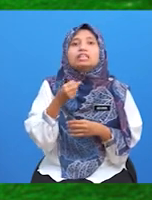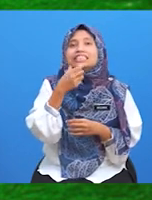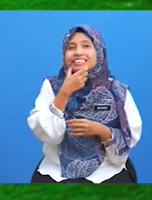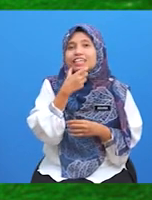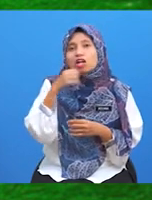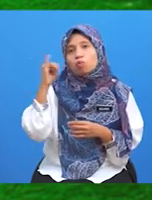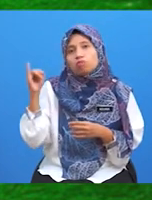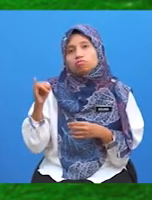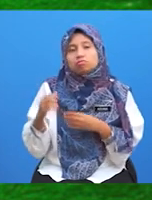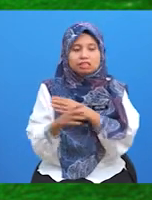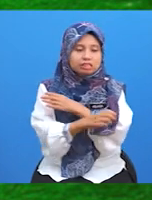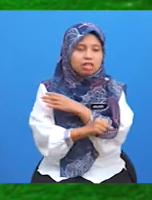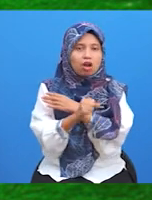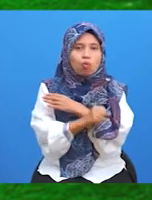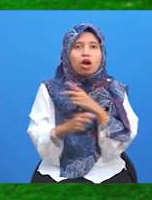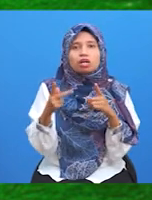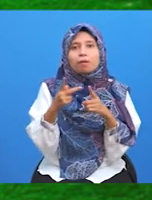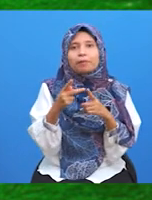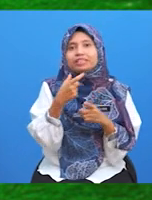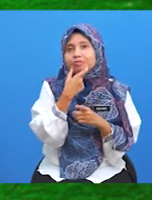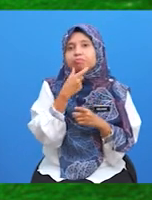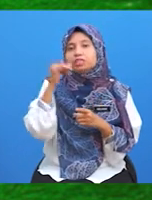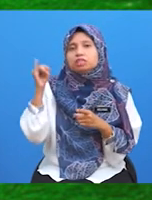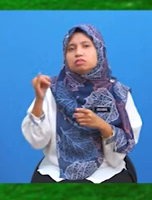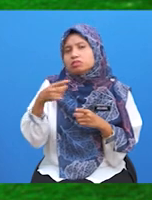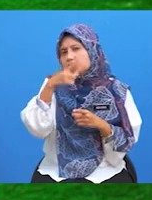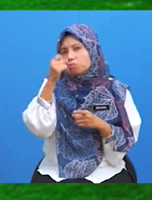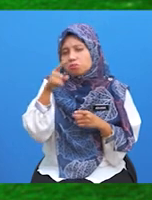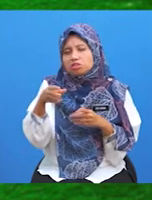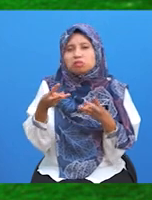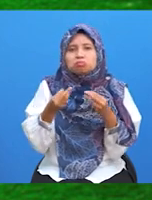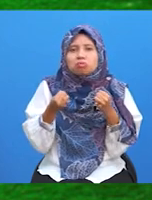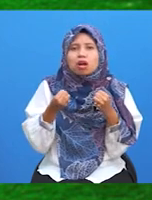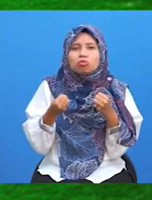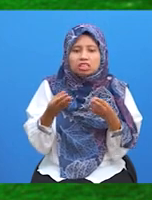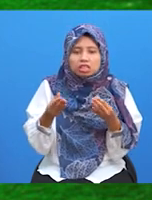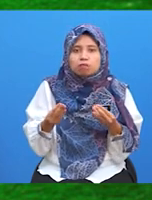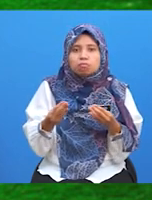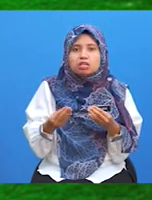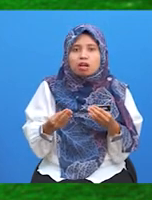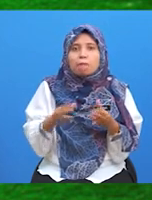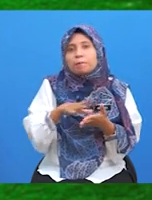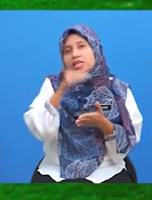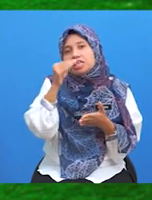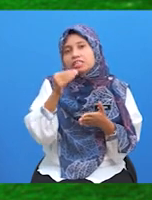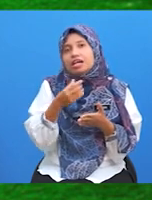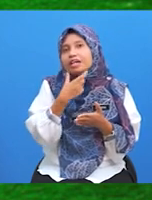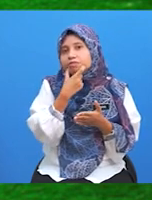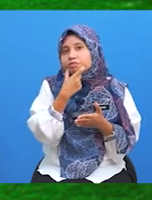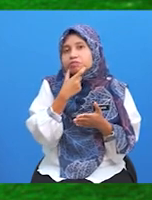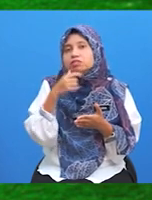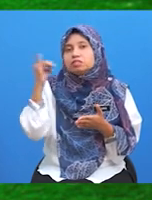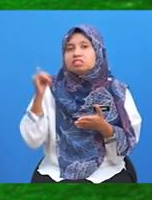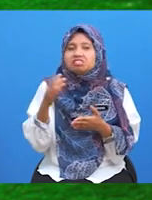Hal ini kerana orang Cina ini menerima pendidikan Inggeris dan mereka menganggap negeri Sarawak adalah tanah air